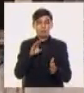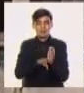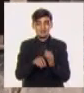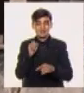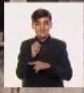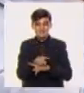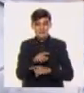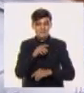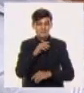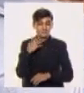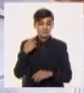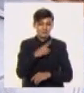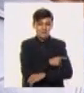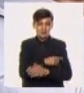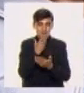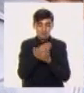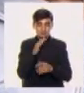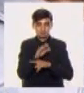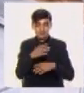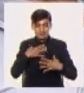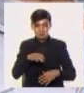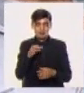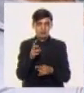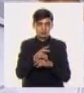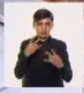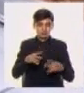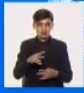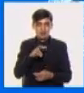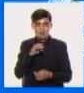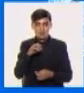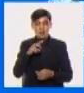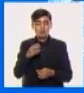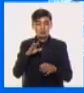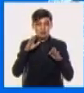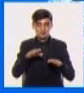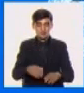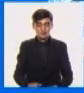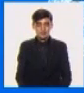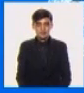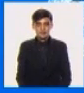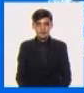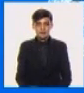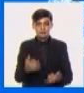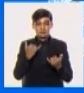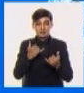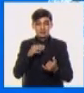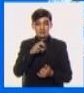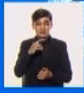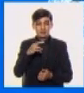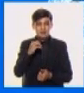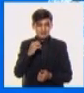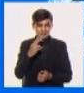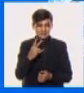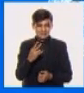врача и тем более не ходить в лаборатории, если есть симптомы болезни. Участилась тенденция среди населения,